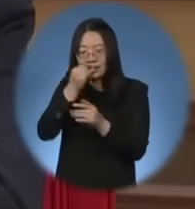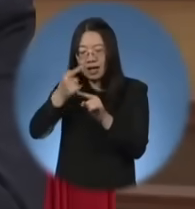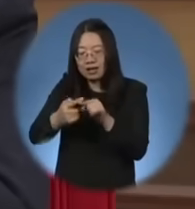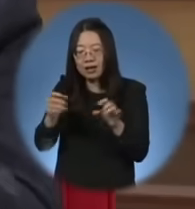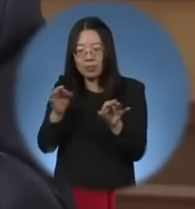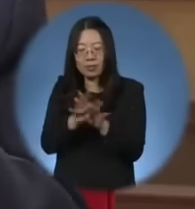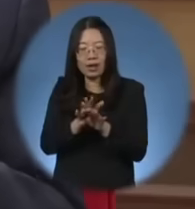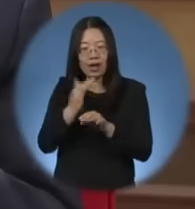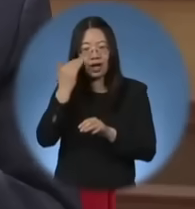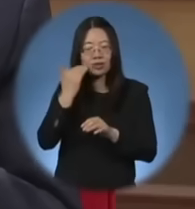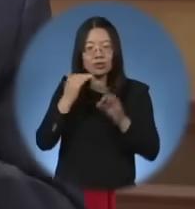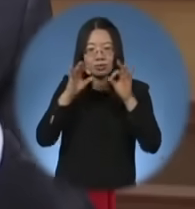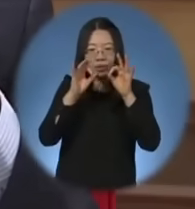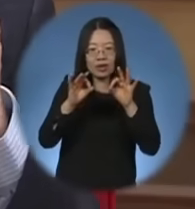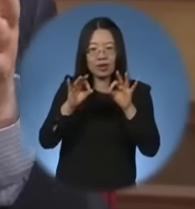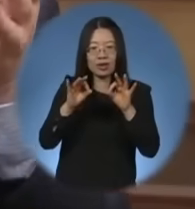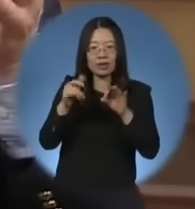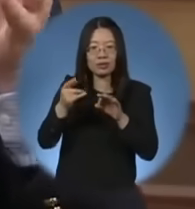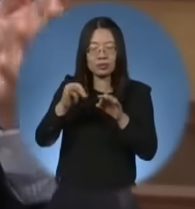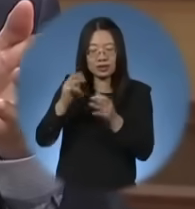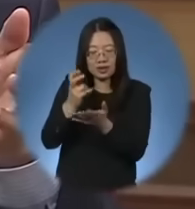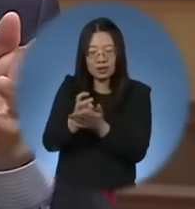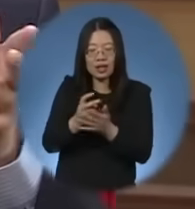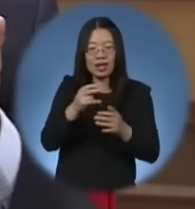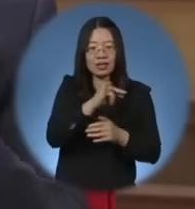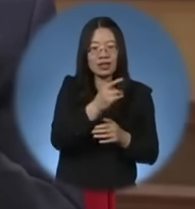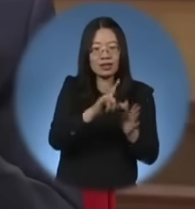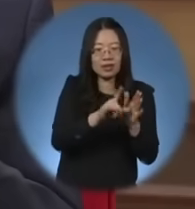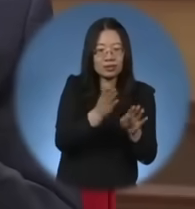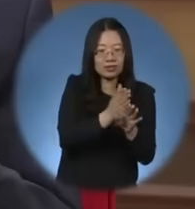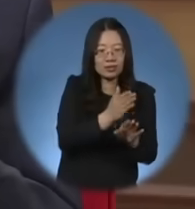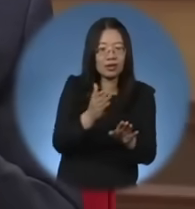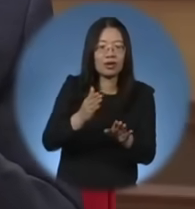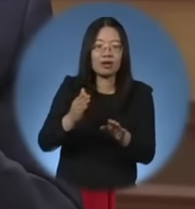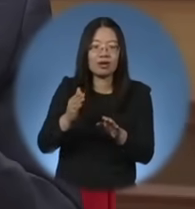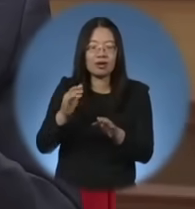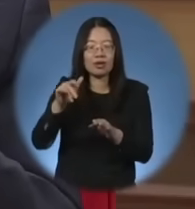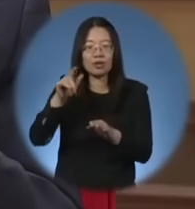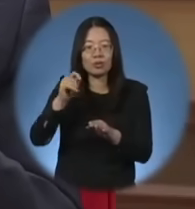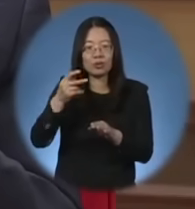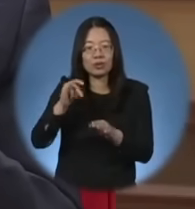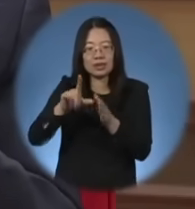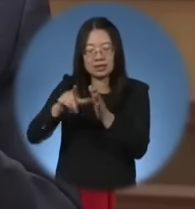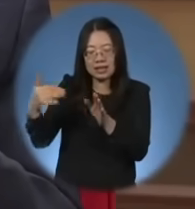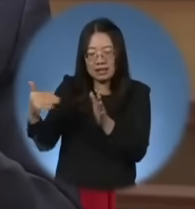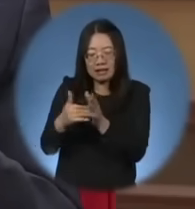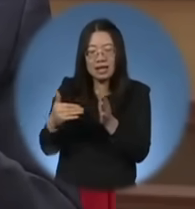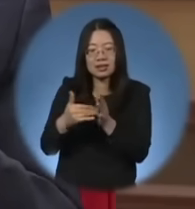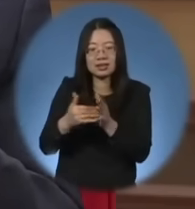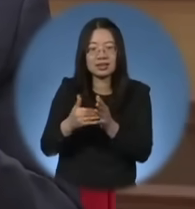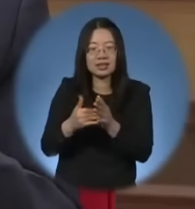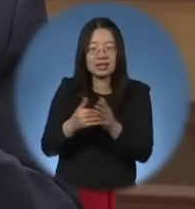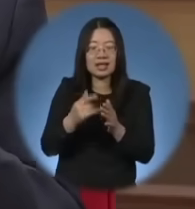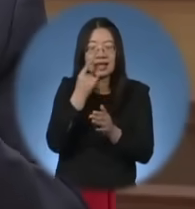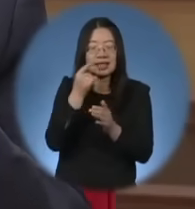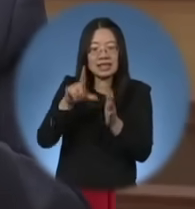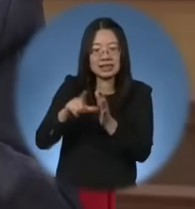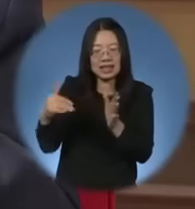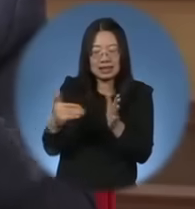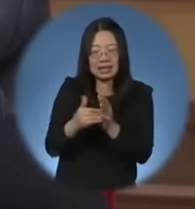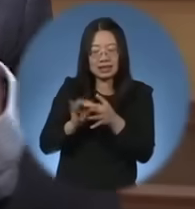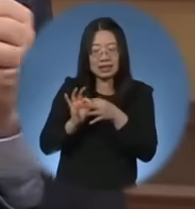없어집니다 한국에는 노비제도가 시대부터 코로 시대까지 조선까지 일제